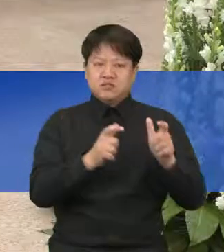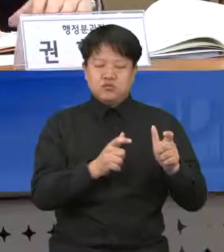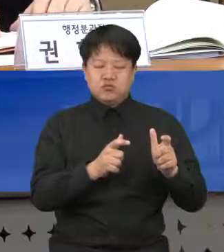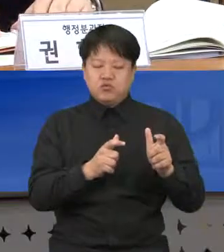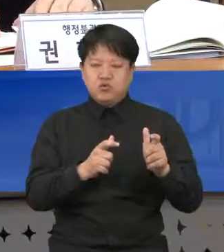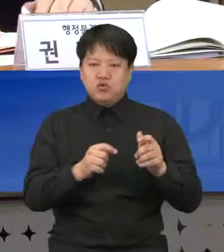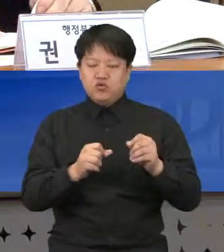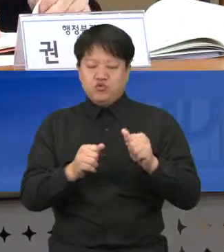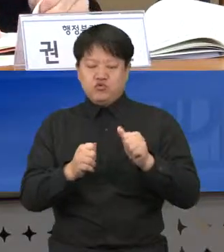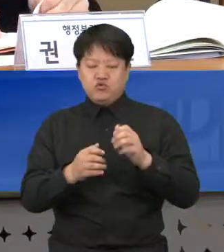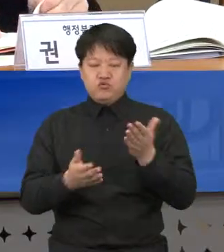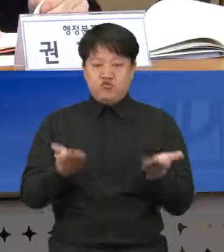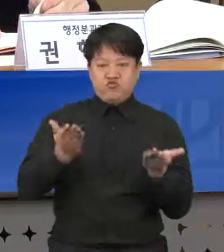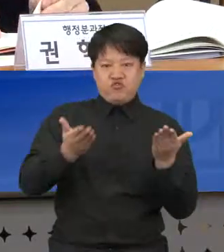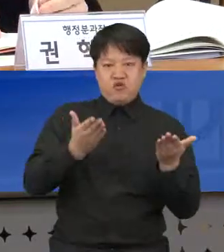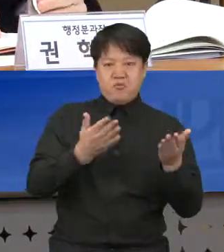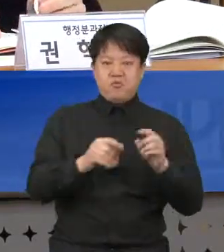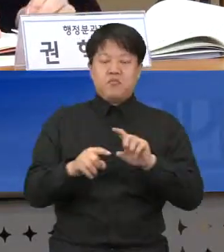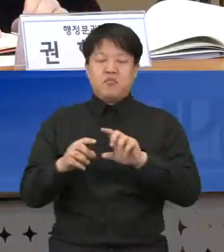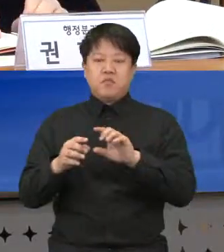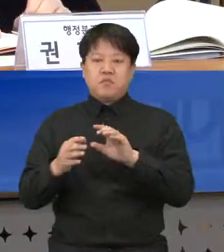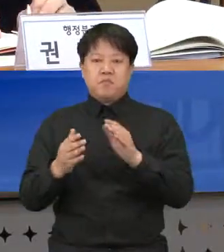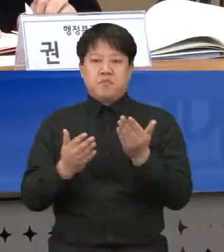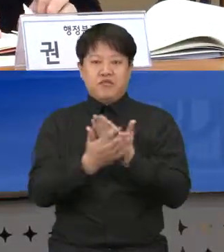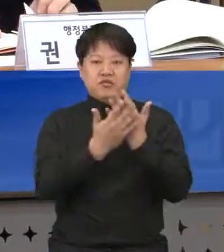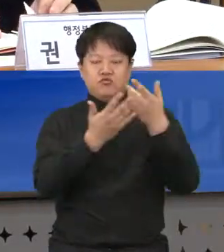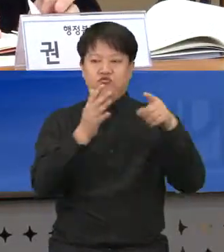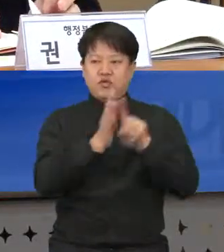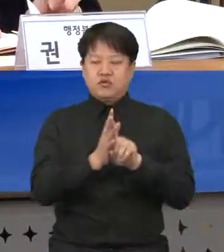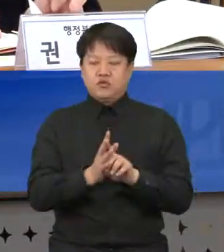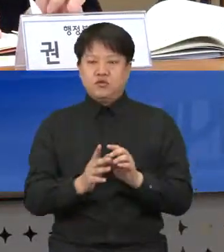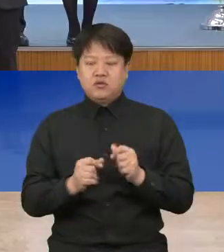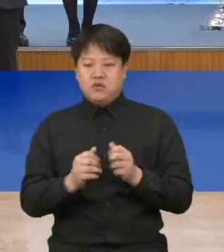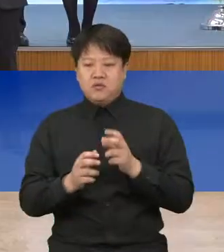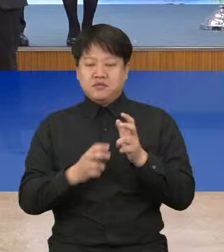차원에서 경북 동해안의 발전 사업안이 정부